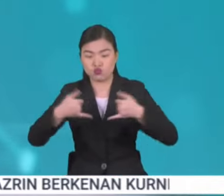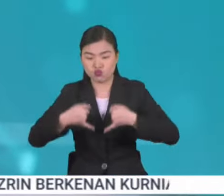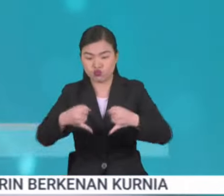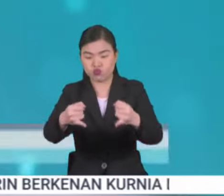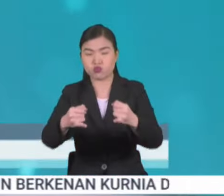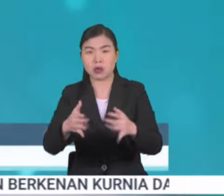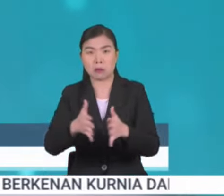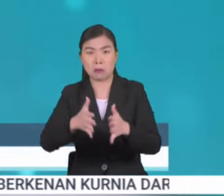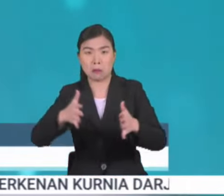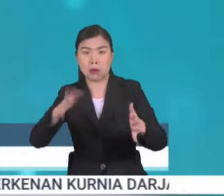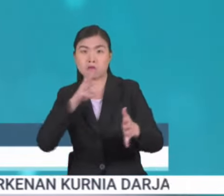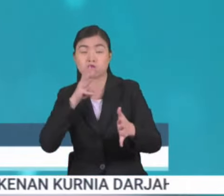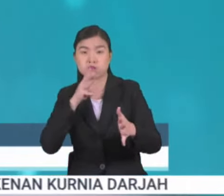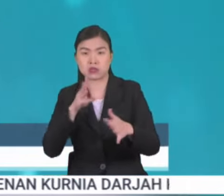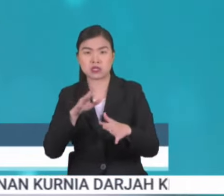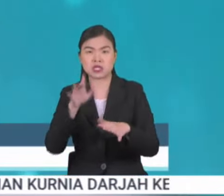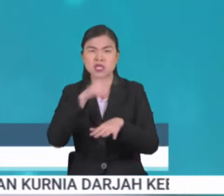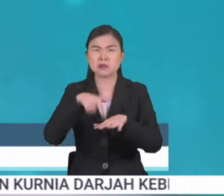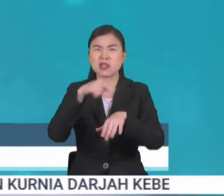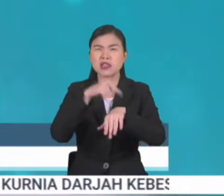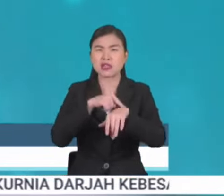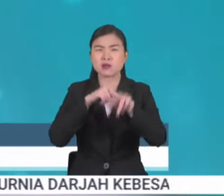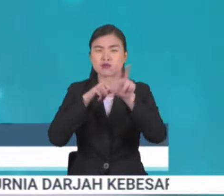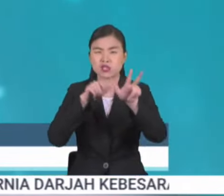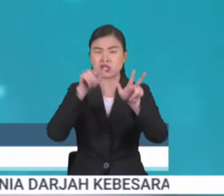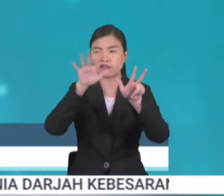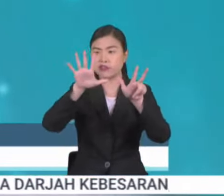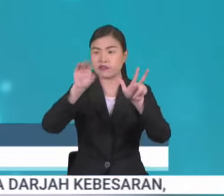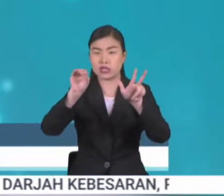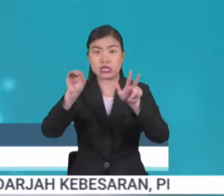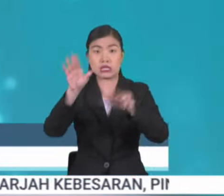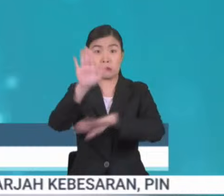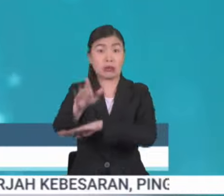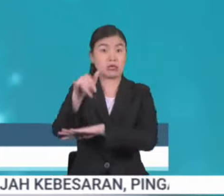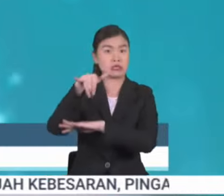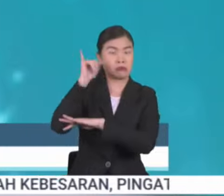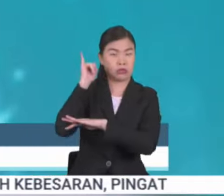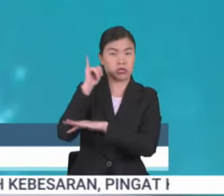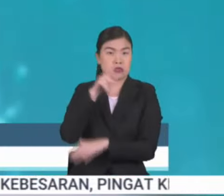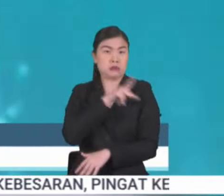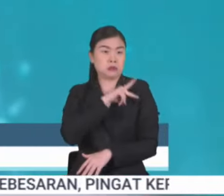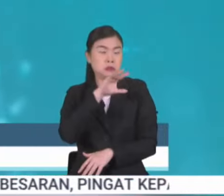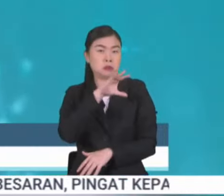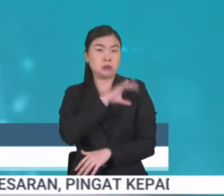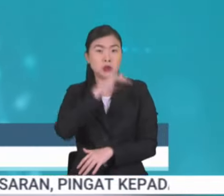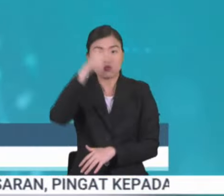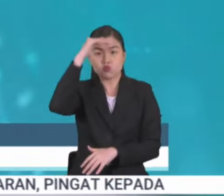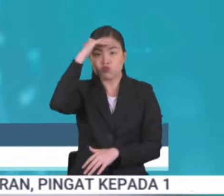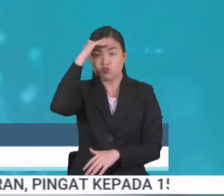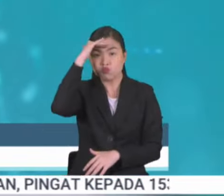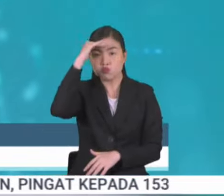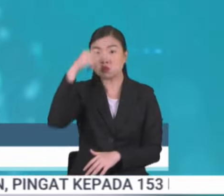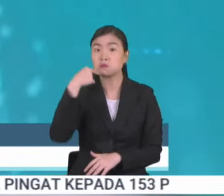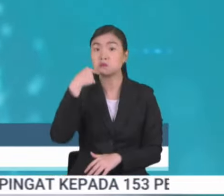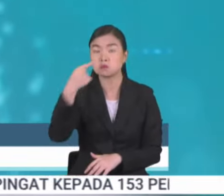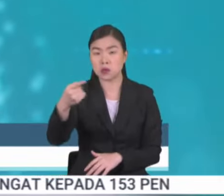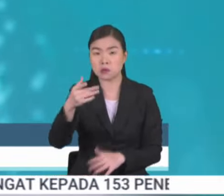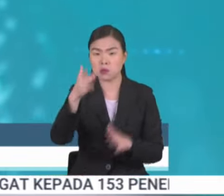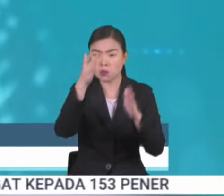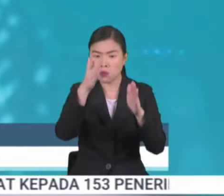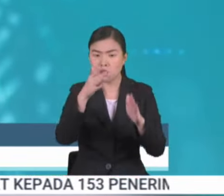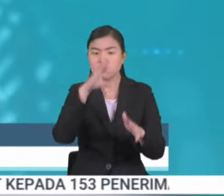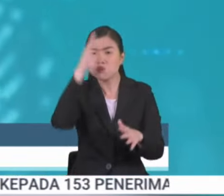Johor, kira-kira pukul 3.50 minit petang semalam. Ketua Polis Johor Bahru Utara ACP Balvin Singh Mahinder Singh